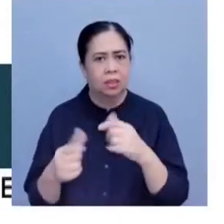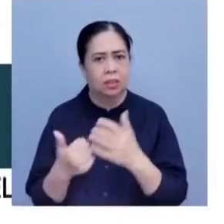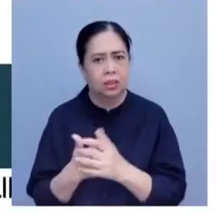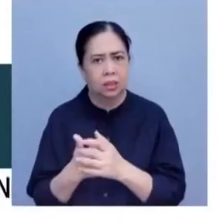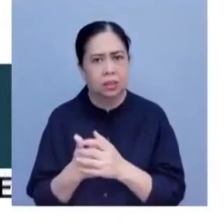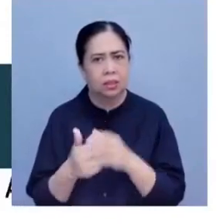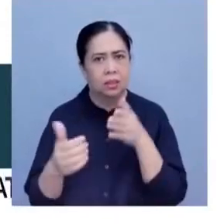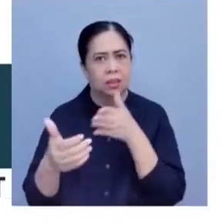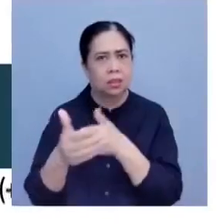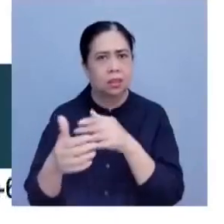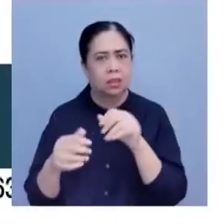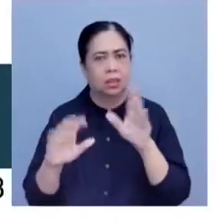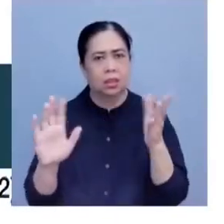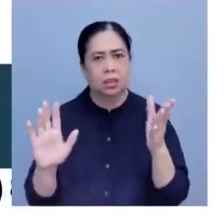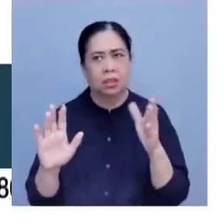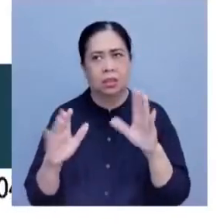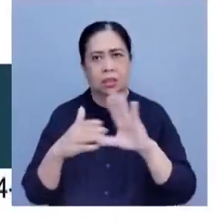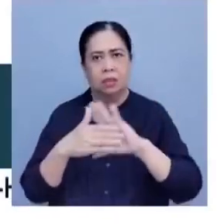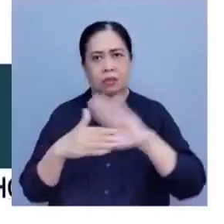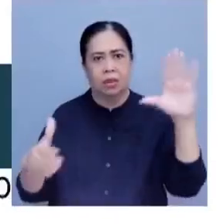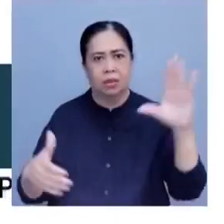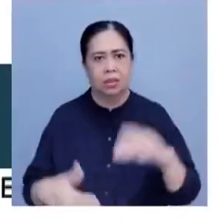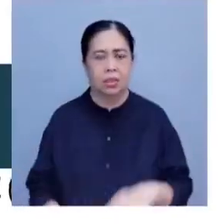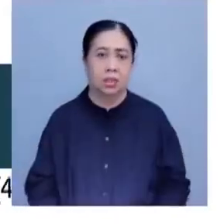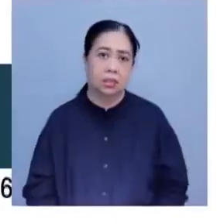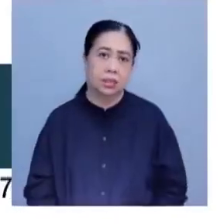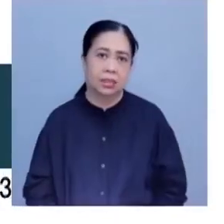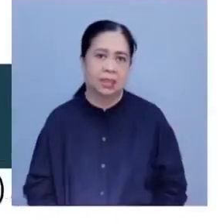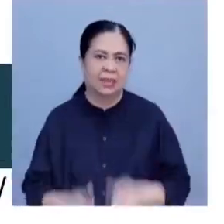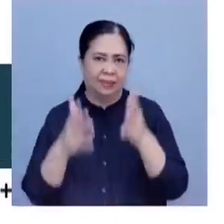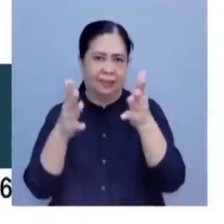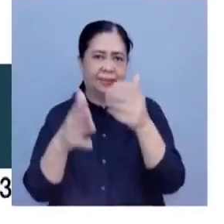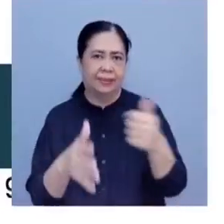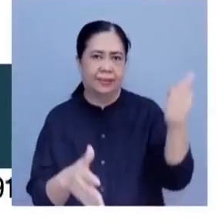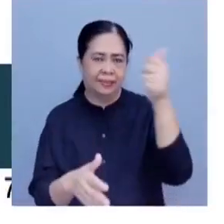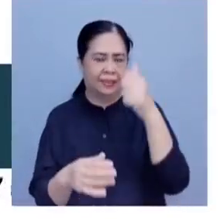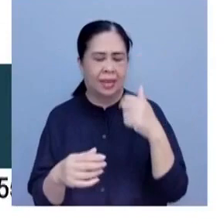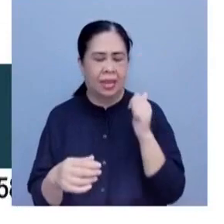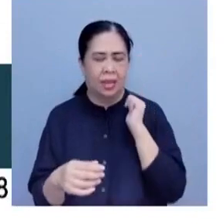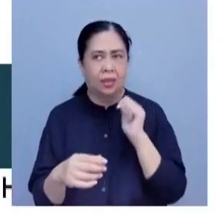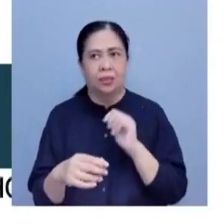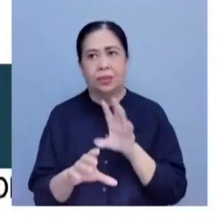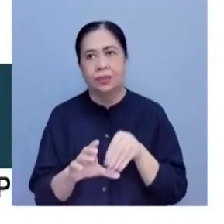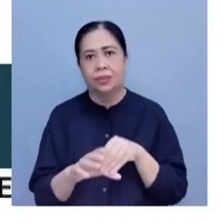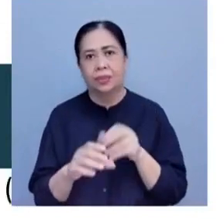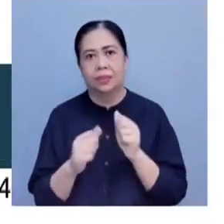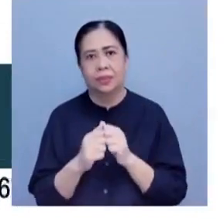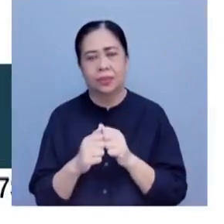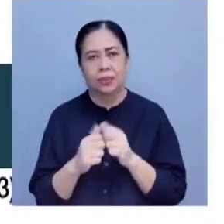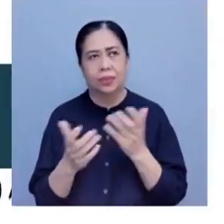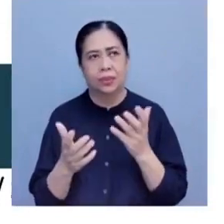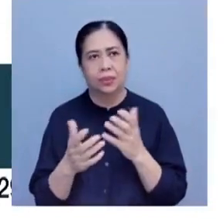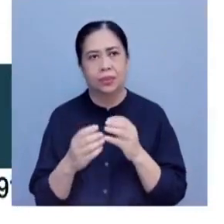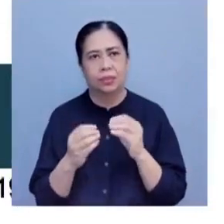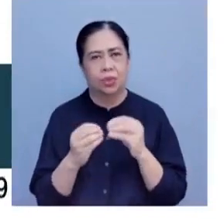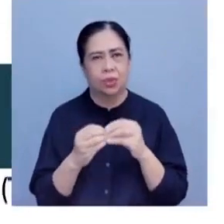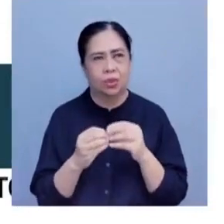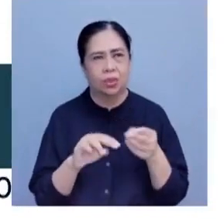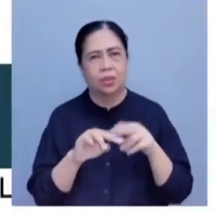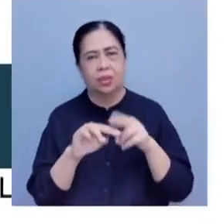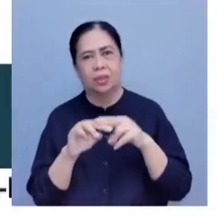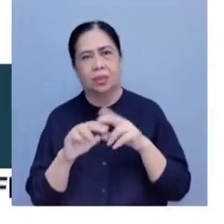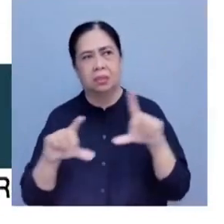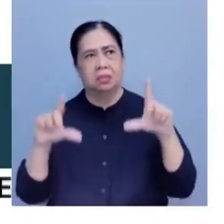mga vloggers na yan. Iiwanan ko na sa mga otoridad dyan. I don't want to commit more sins